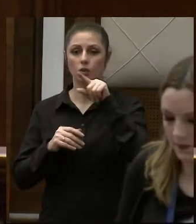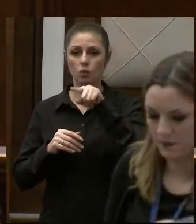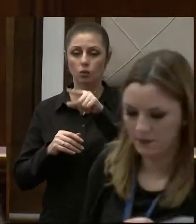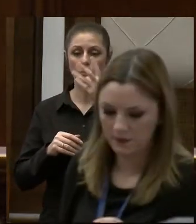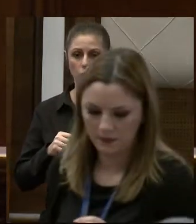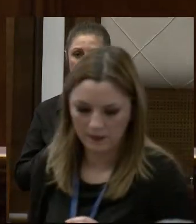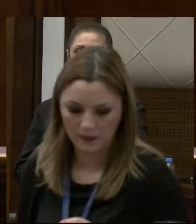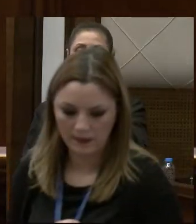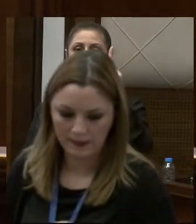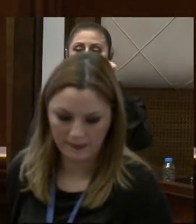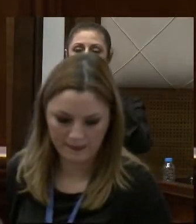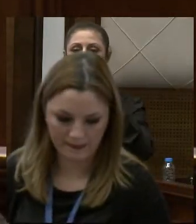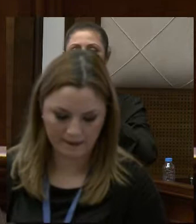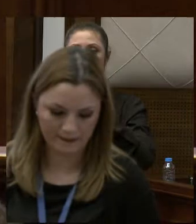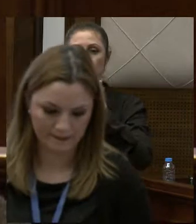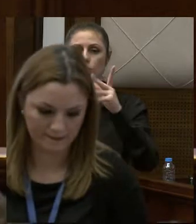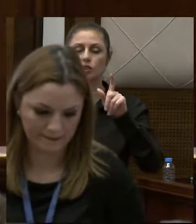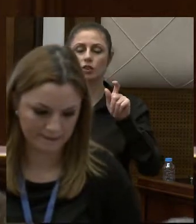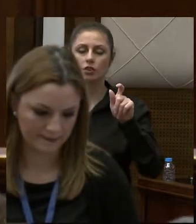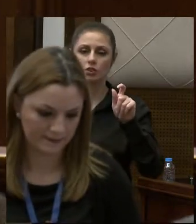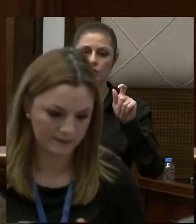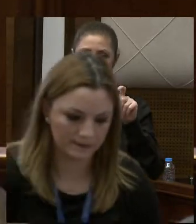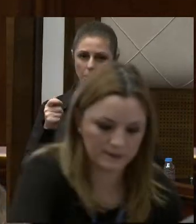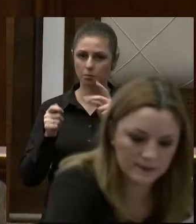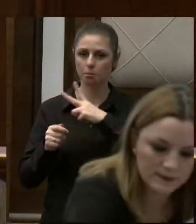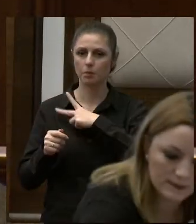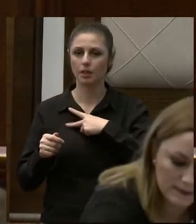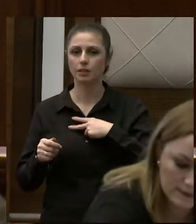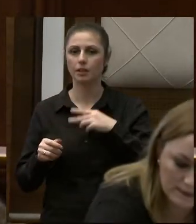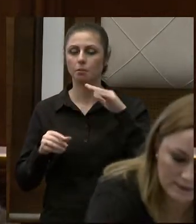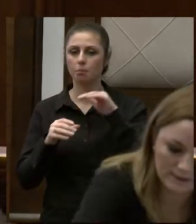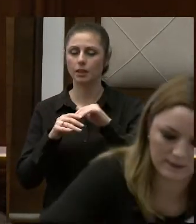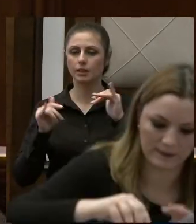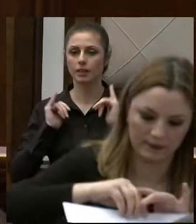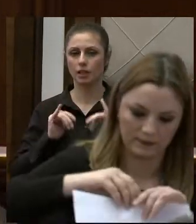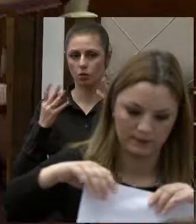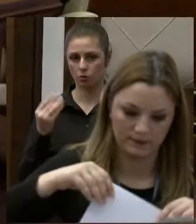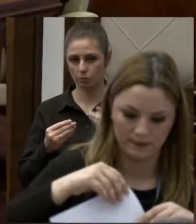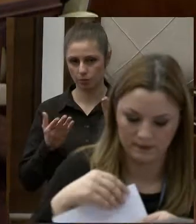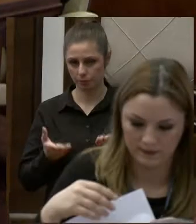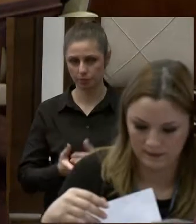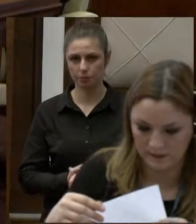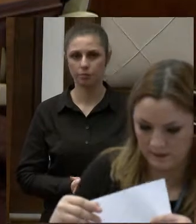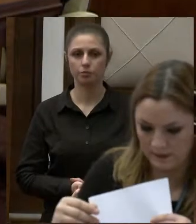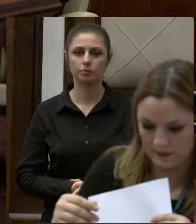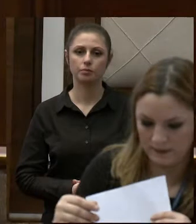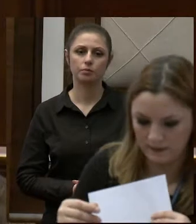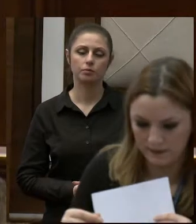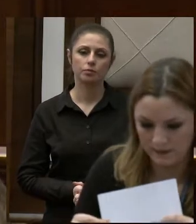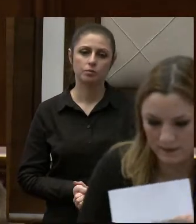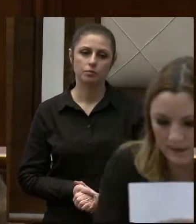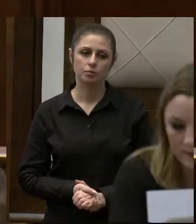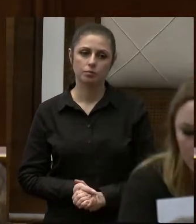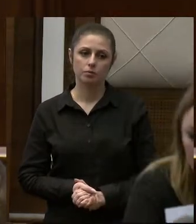ay içerisinde Büyükçekmece Belediye Meclisi'nin tatile girmesi hususunu oylarınıza sunuyorum. Kabul edenler. Oy birliğiyle kabul